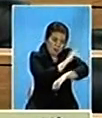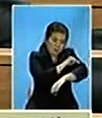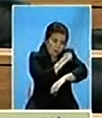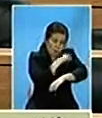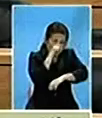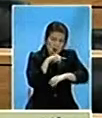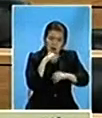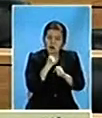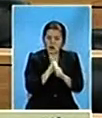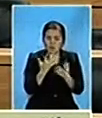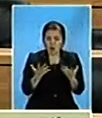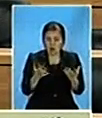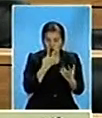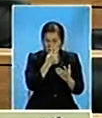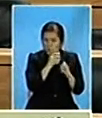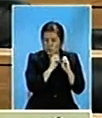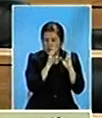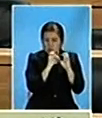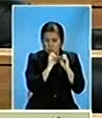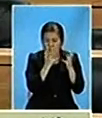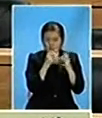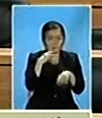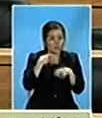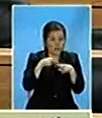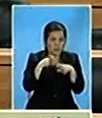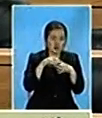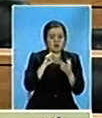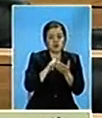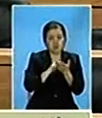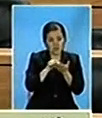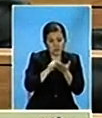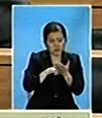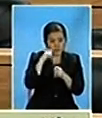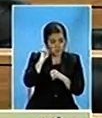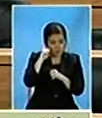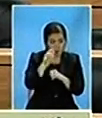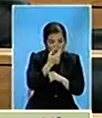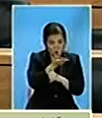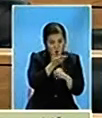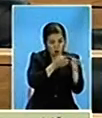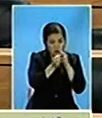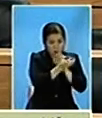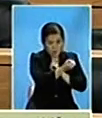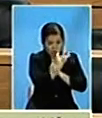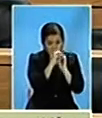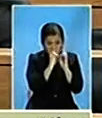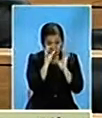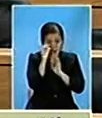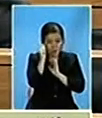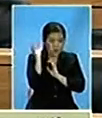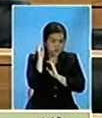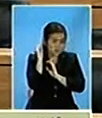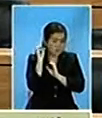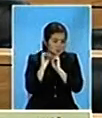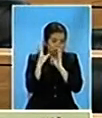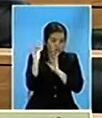เกิดขึ้นเลยครับเพราะมันคงจะร่างยากมากนะครับขออนุญาตความชัดเจนอีกครั้งผมอาจจะได้ยินไม่ชัดนะว่าแพท